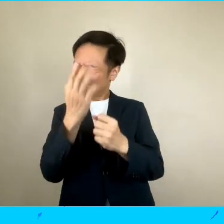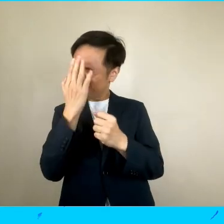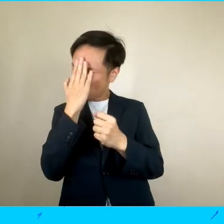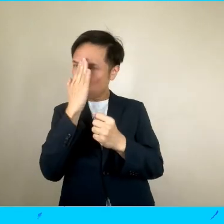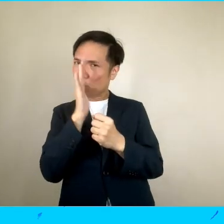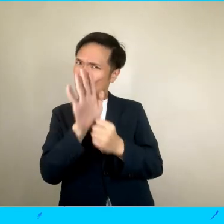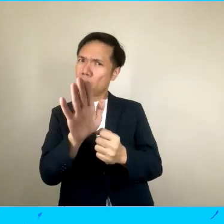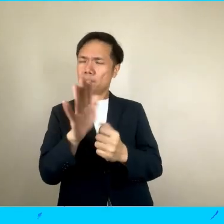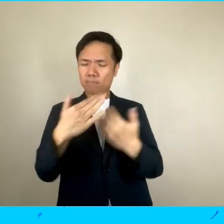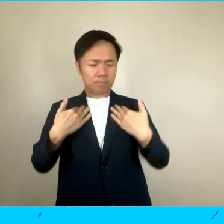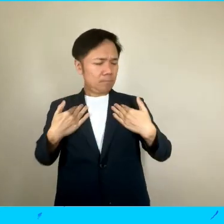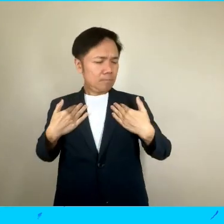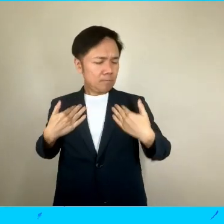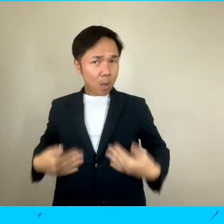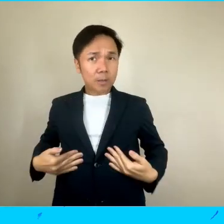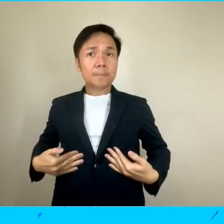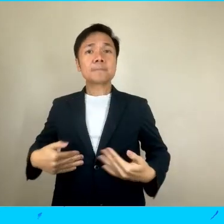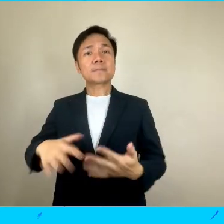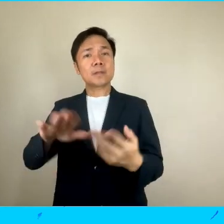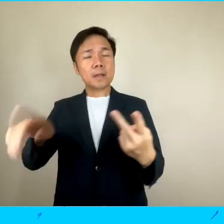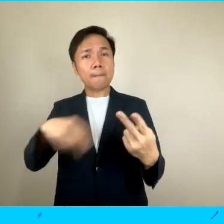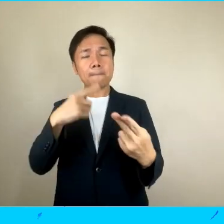fait. Donc,